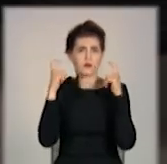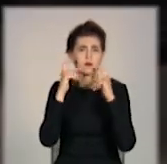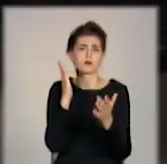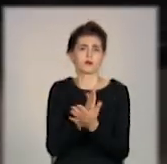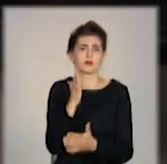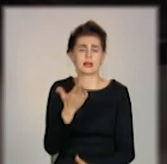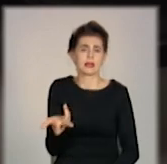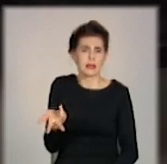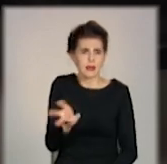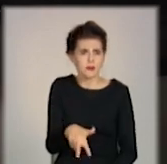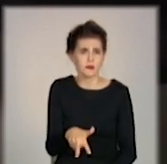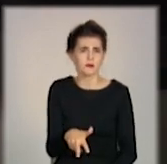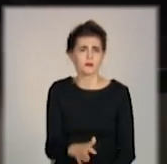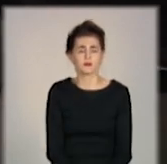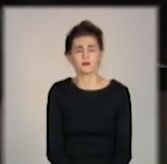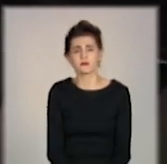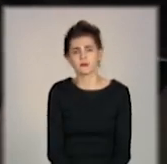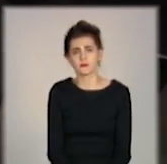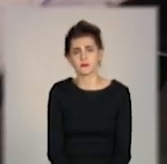3 штуки.